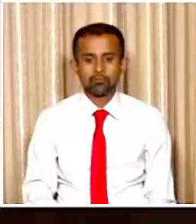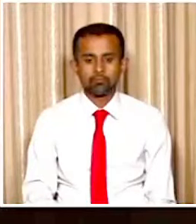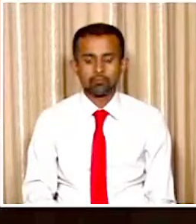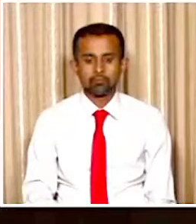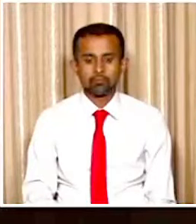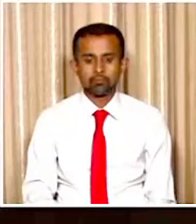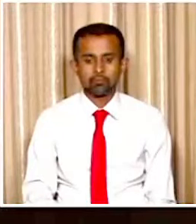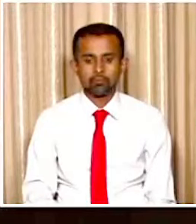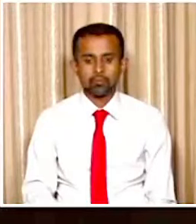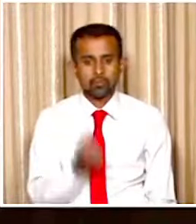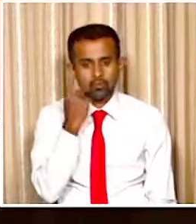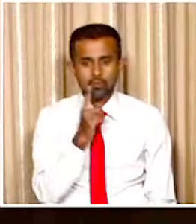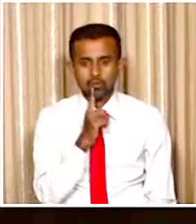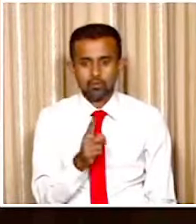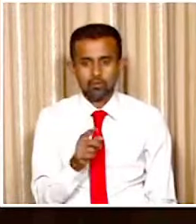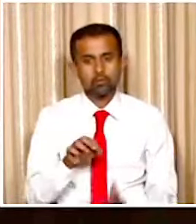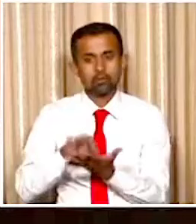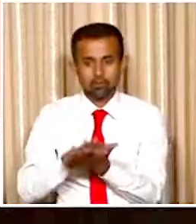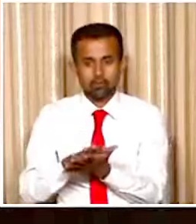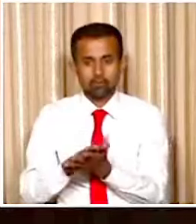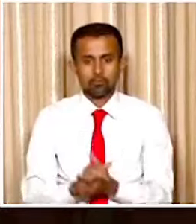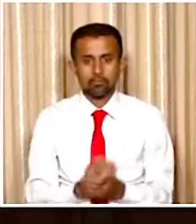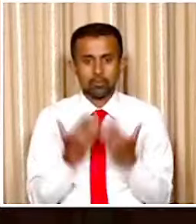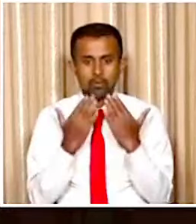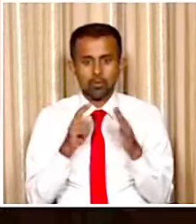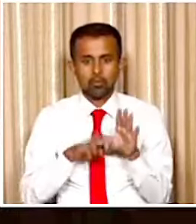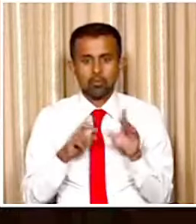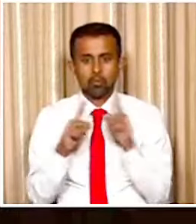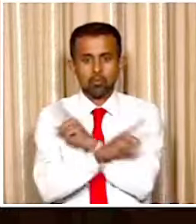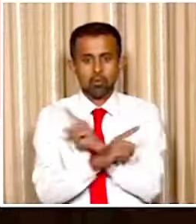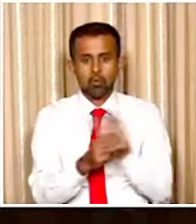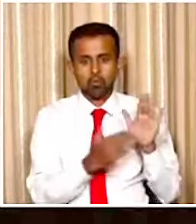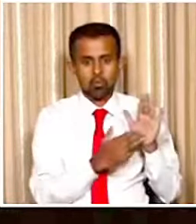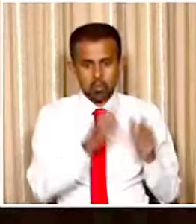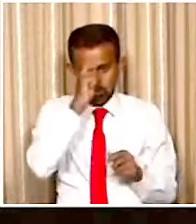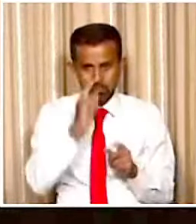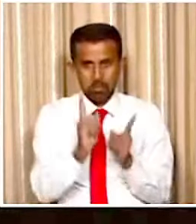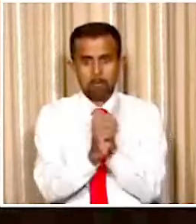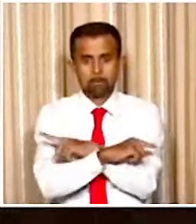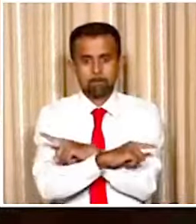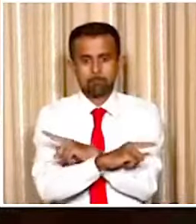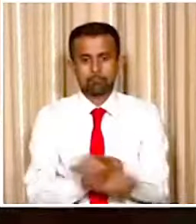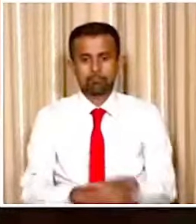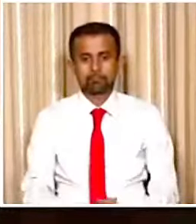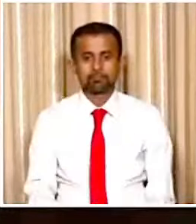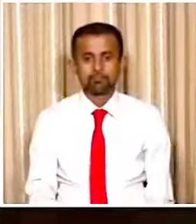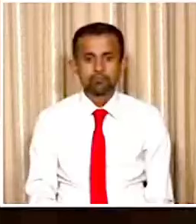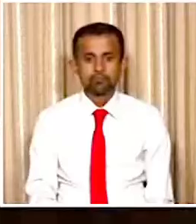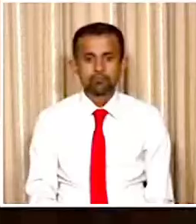itu mage nama yojana karna mage sthira karma bama stuti munasaneinte mahima musamil mantrama peminna hati